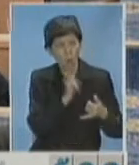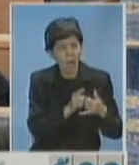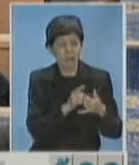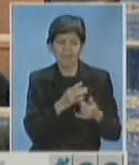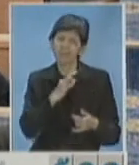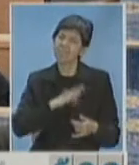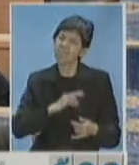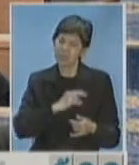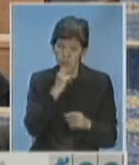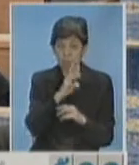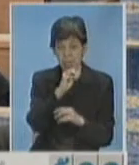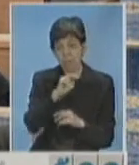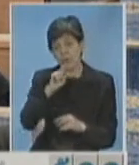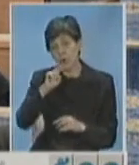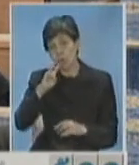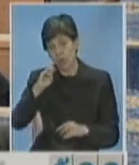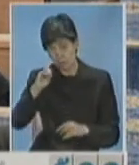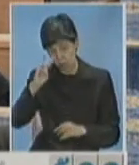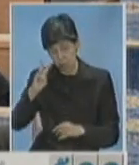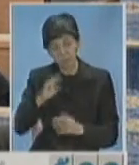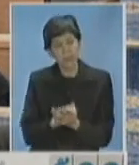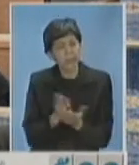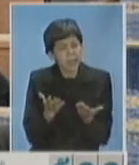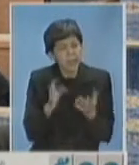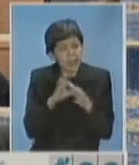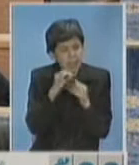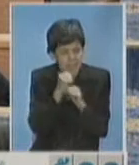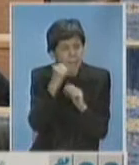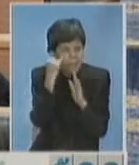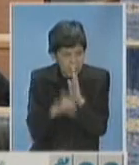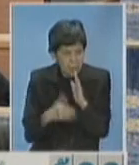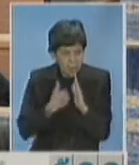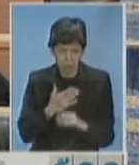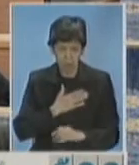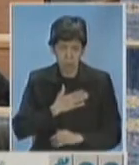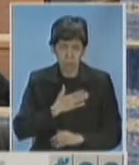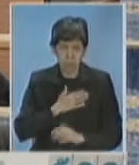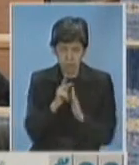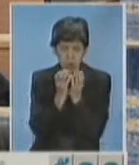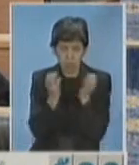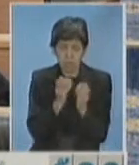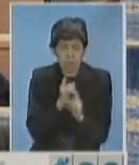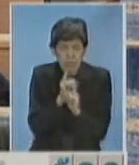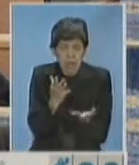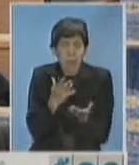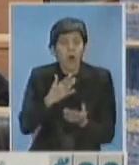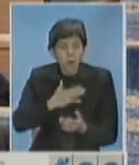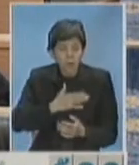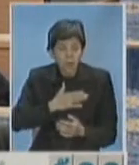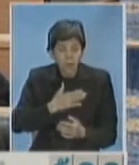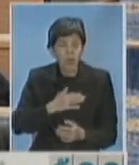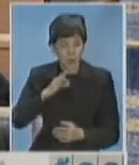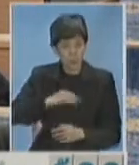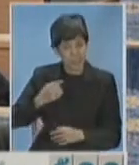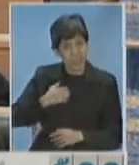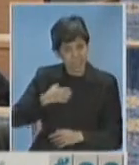านดูกรุณาดูมาตรา266ครับมันเป็นการกระทำผิดผมไม่ได้เห็นด้วยกับรัฐธรรมนูญนี้เท่าไหร่ผมเองจริงๆโดยส่วน